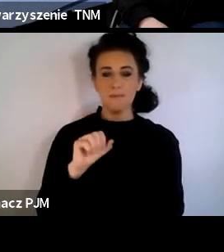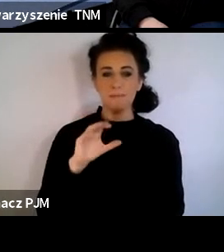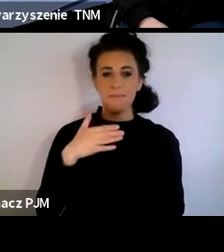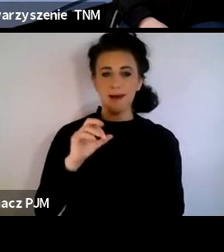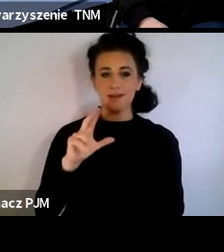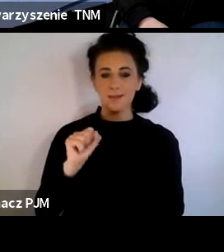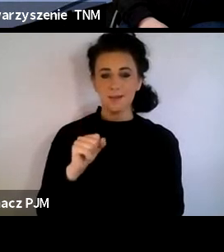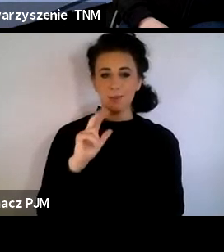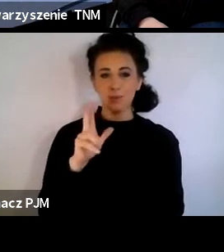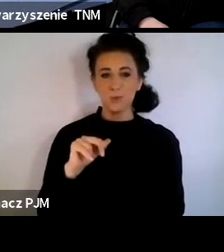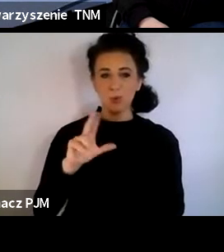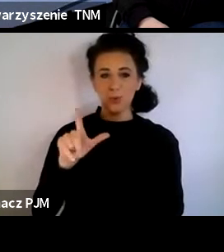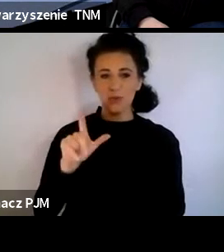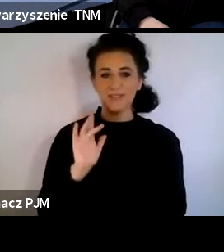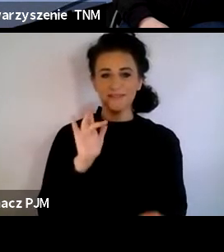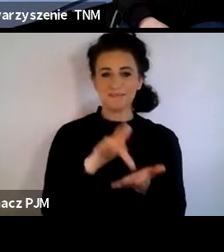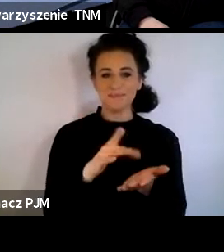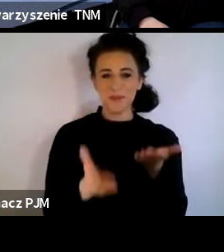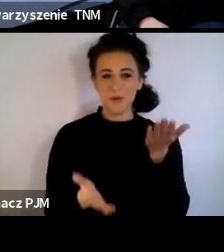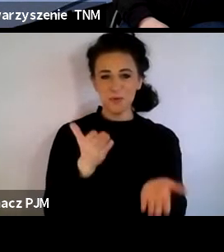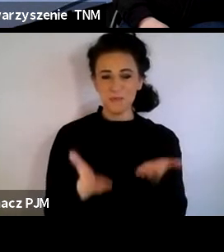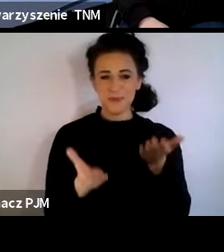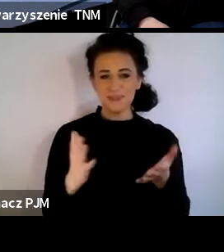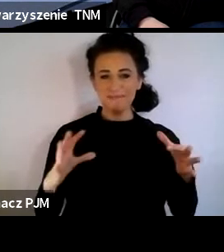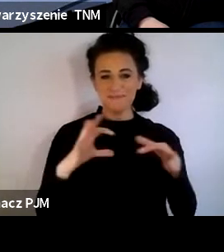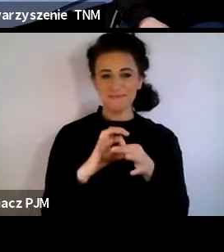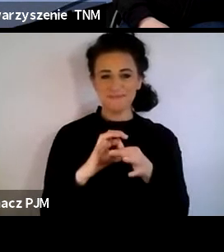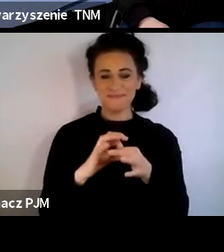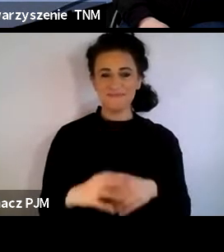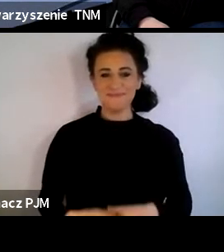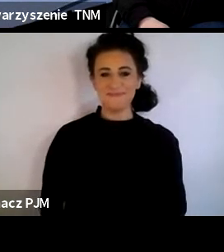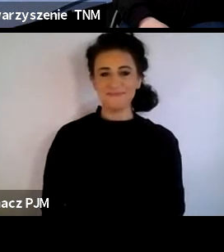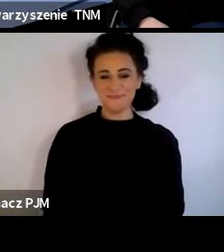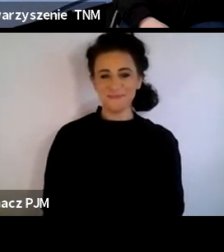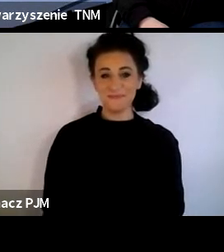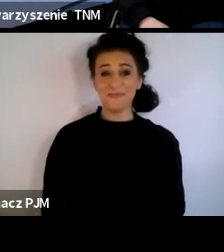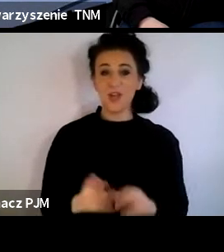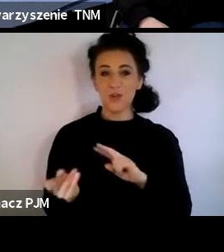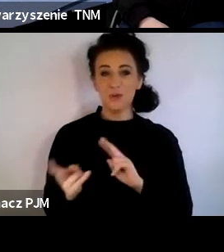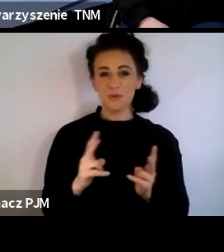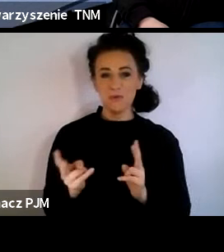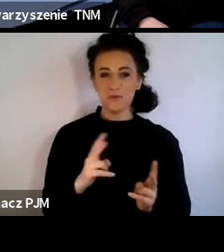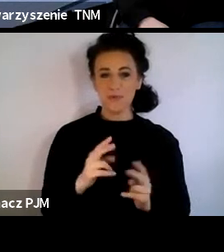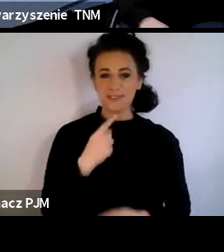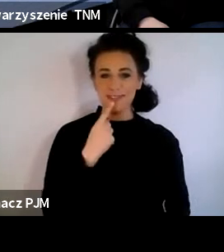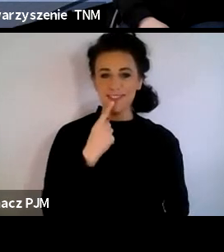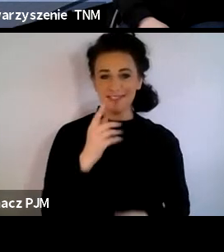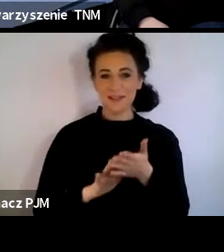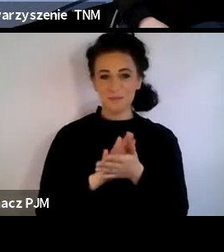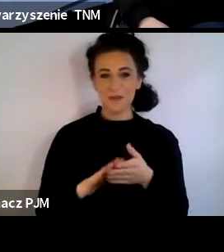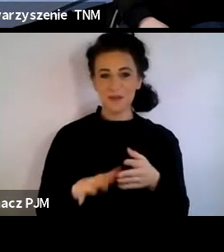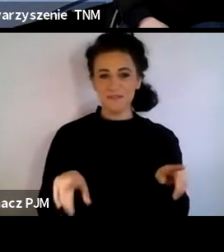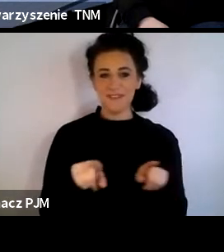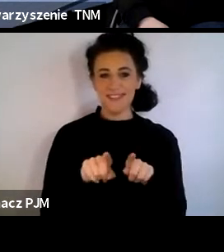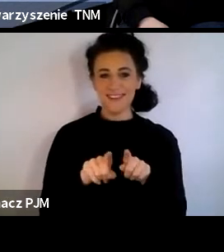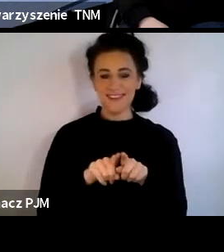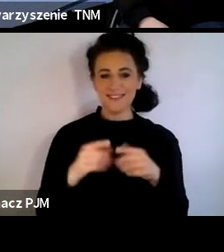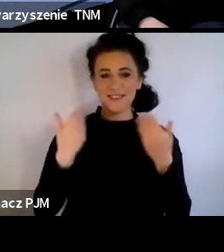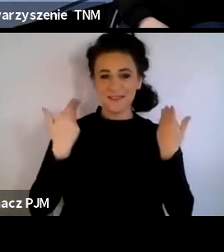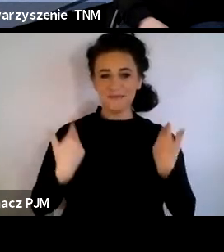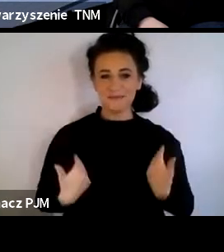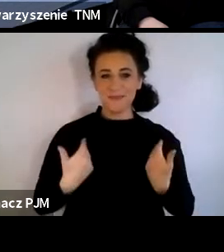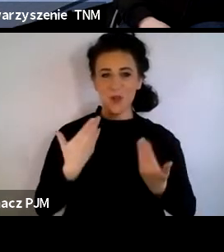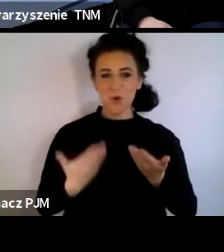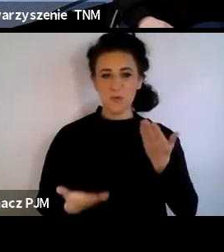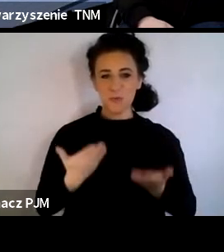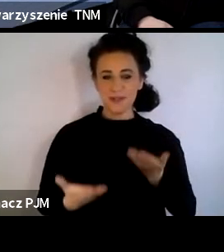z Lublina nikt się nie podłącza. Miło witać wszystkich. Dzień dobry. Dzień dobry, panie profesorze. Witamy serdecznie. Wczoraj